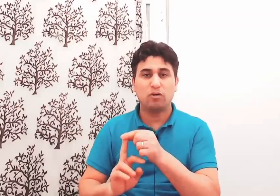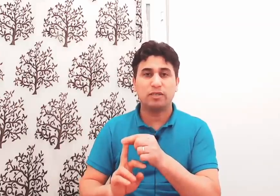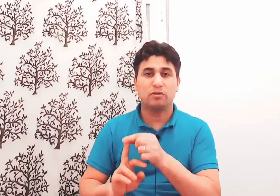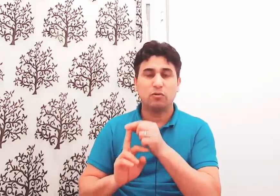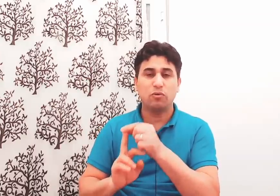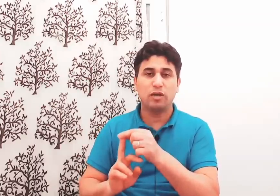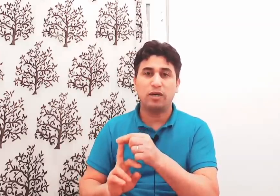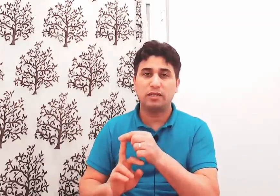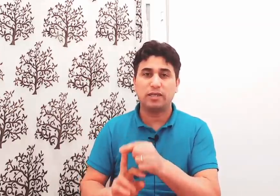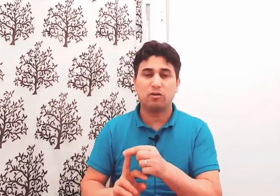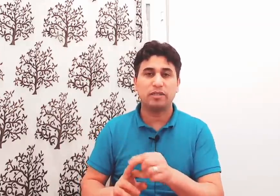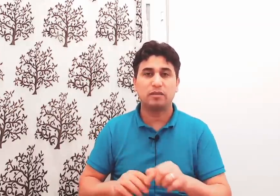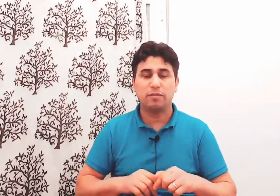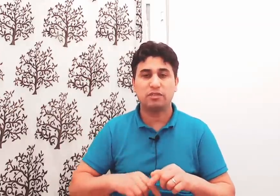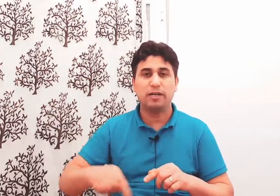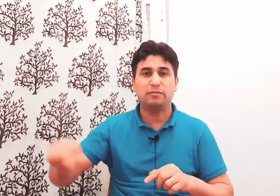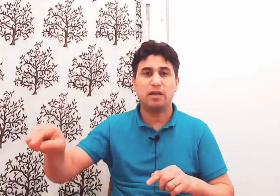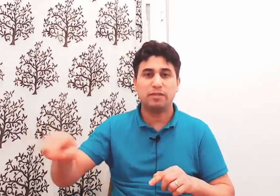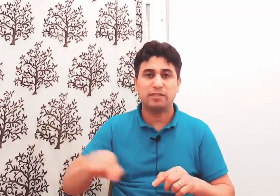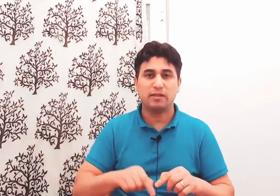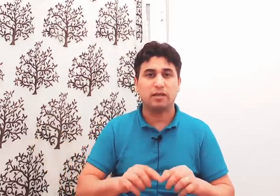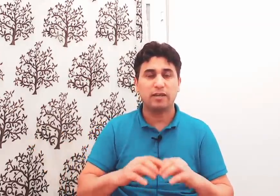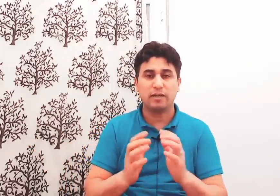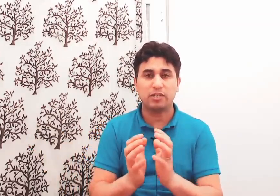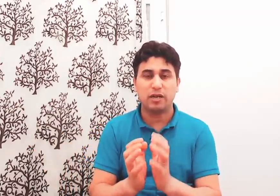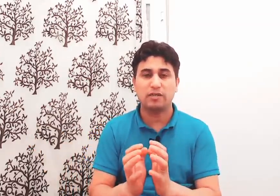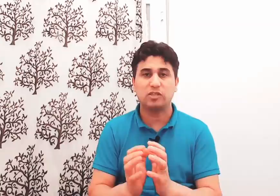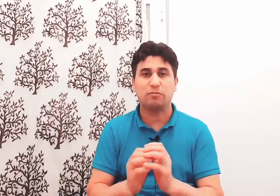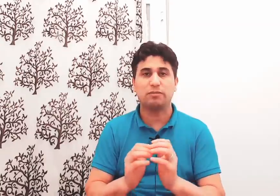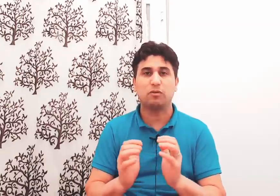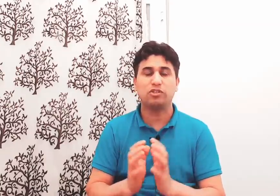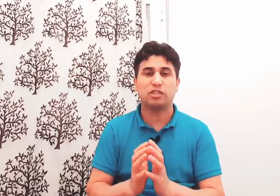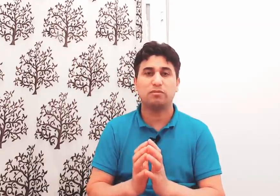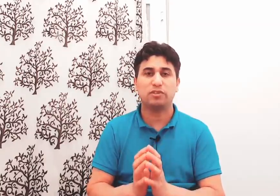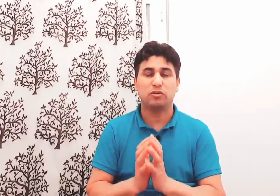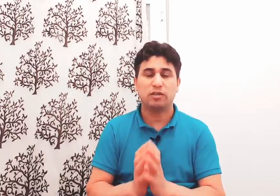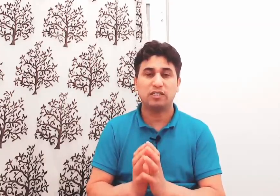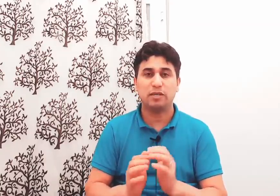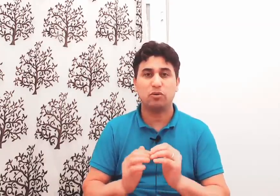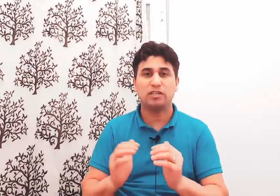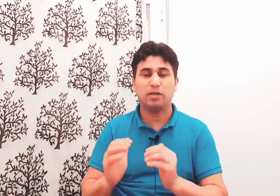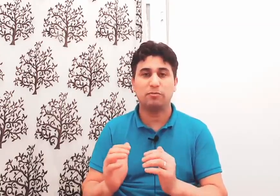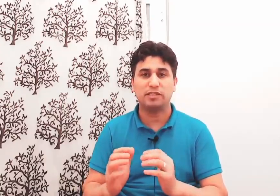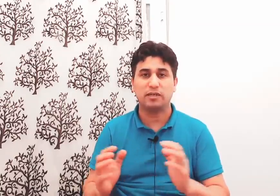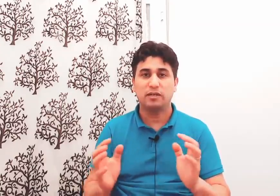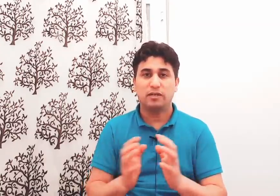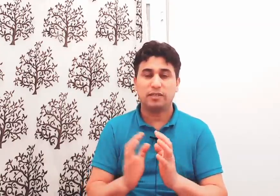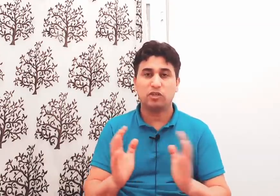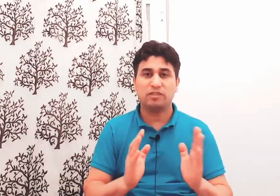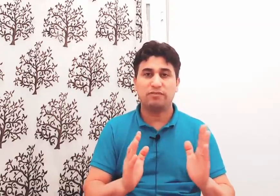اون كيلومتر ولا واحد الكيلومتر باش تبعد من المنزل ديالك. انا غير باش نلخص لكم باش ما نطولش عليكم الفيديو، كنتمنى نكون غادي معكم